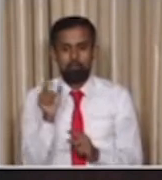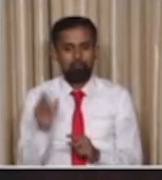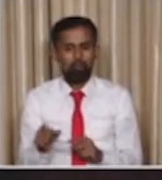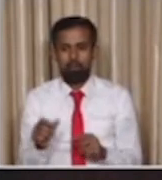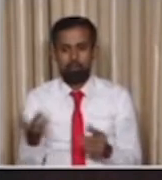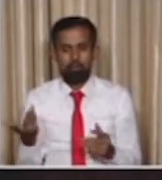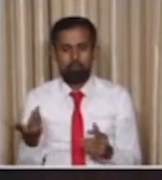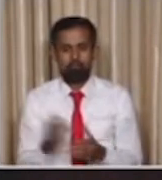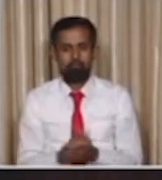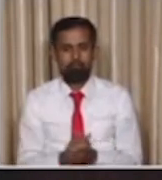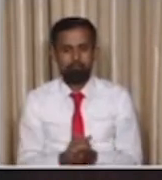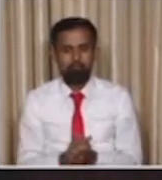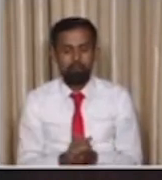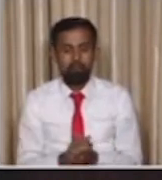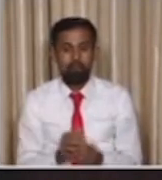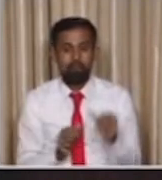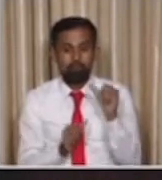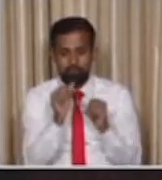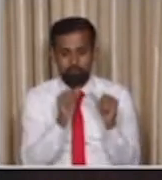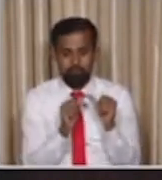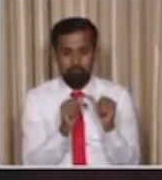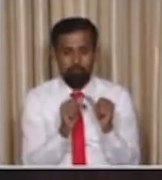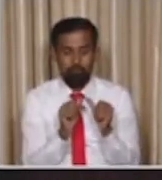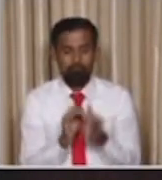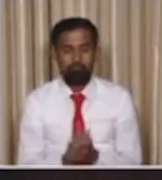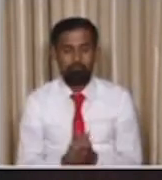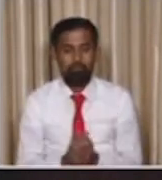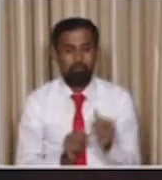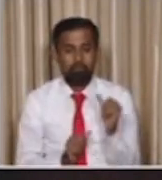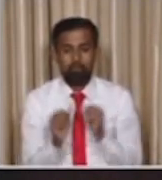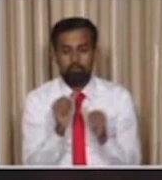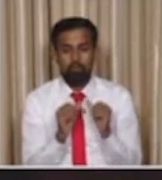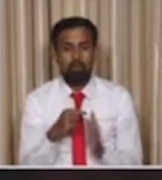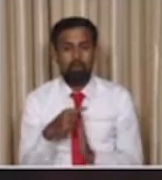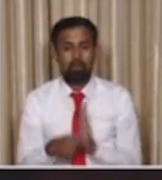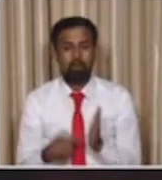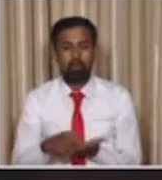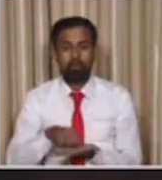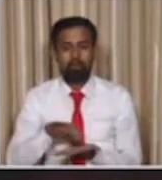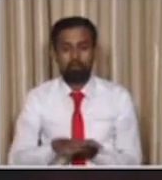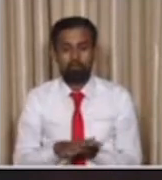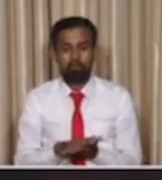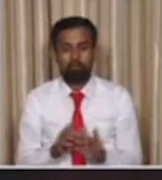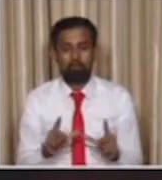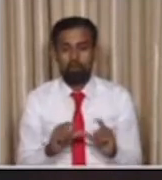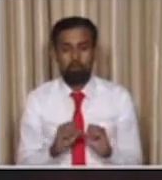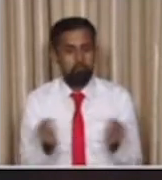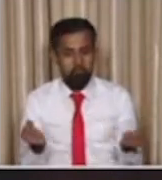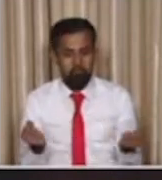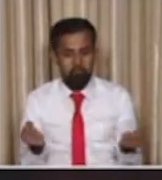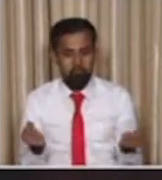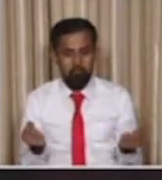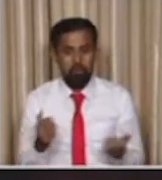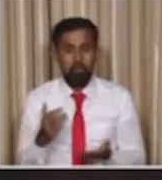මේ හැමෝම කියන විදිහට. ඒක නිසා මේ ඖෂධ මේ එම ඖෂධ සඳහා ශ්‍රී ලංකාවේ ලියාපදිංචි සැපයුම් කරුවෙකු නොමුති වෙලාවට දැන්